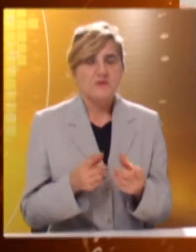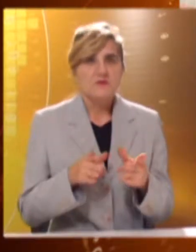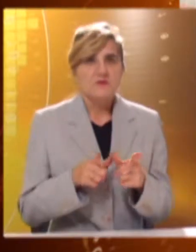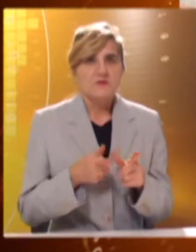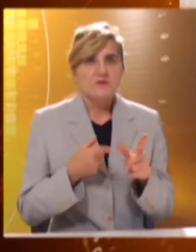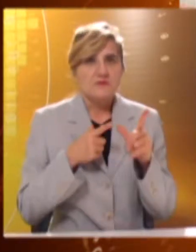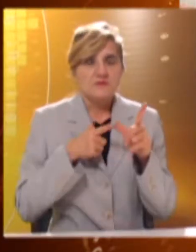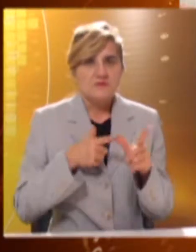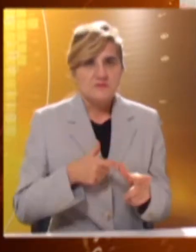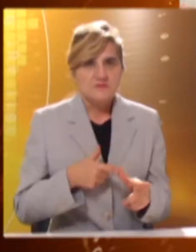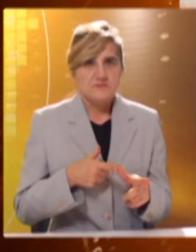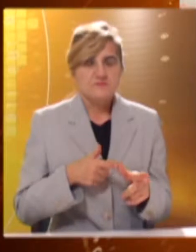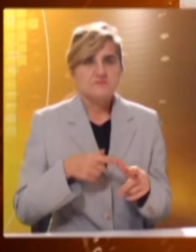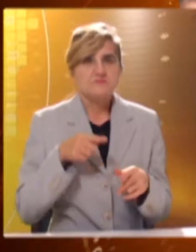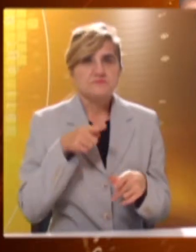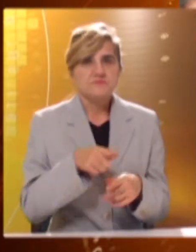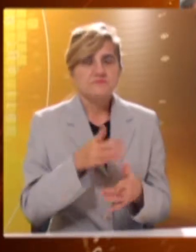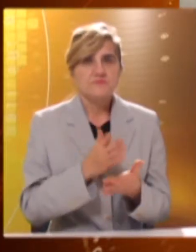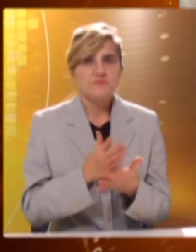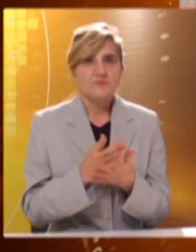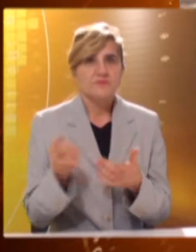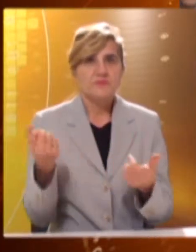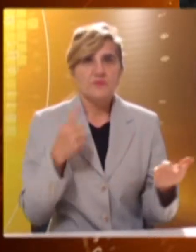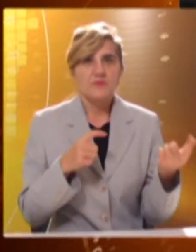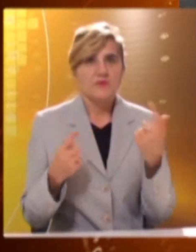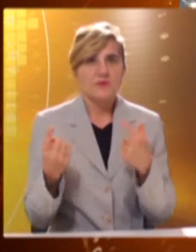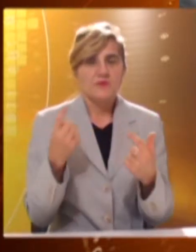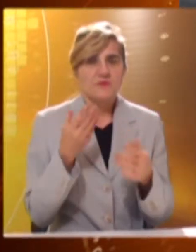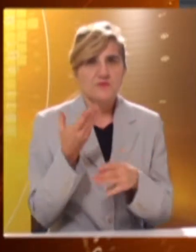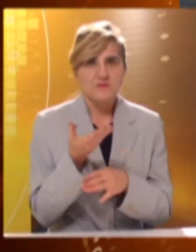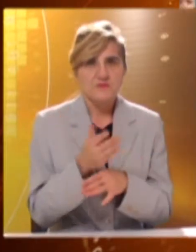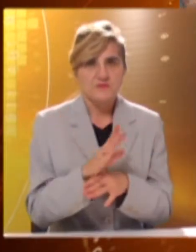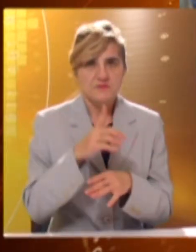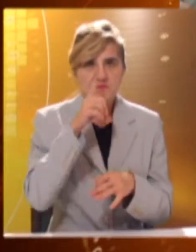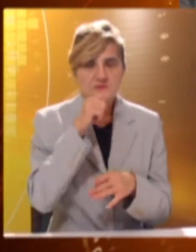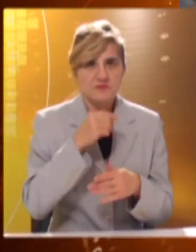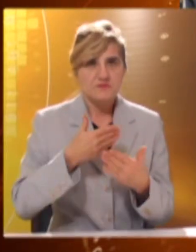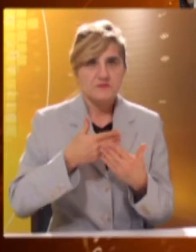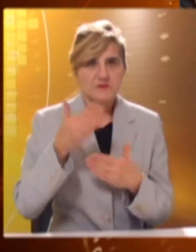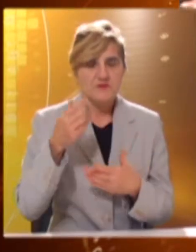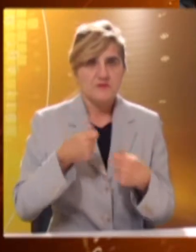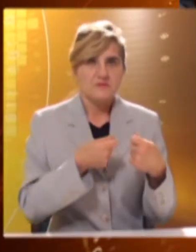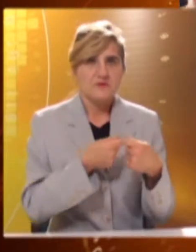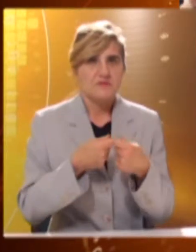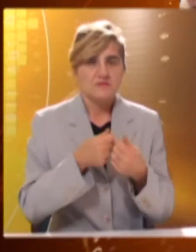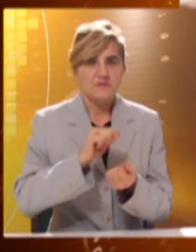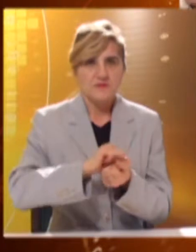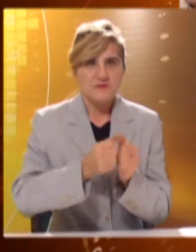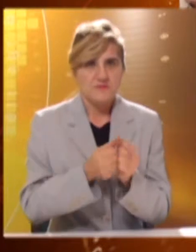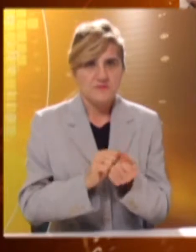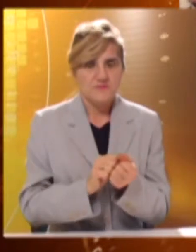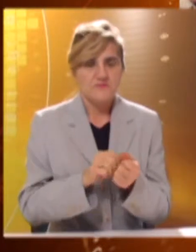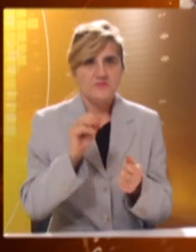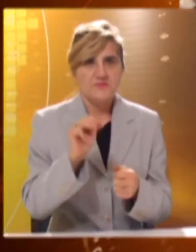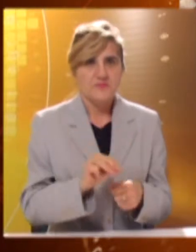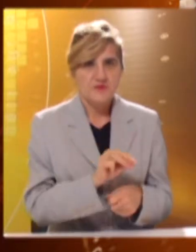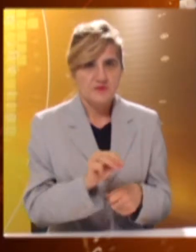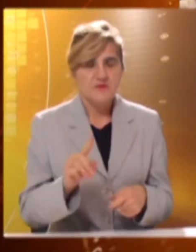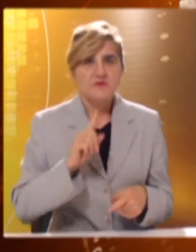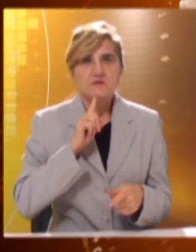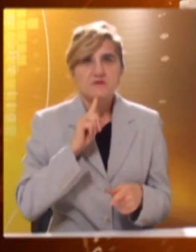za oslobođenje i ujedinjenje na Puškinovom trgu prisustvovali su predstavnici lokalne samouprave Subnora, pravoslavno sveštenstvo, kao i